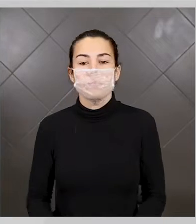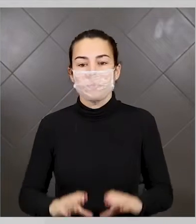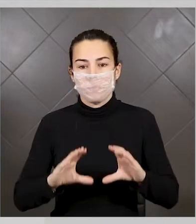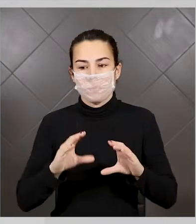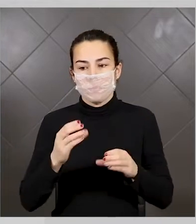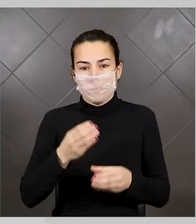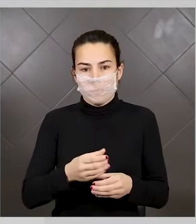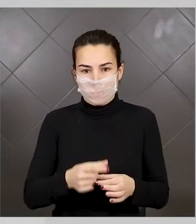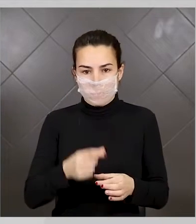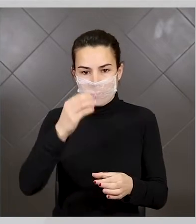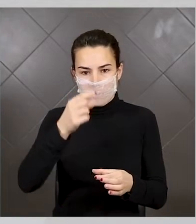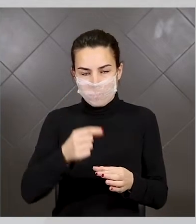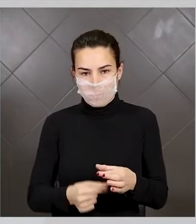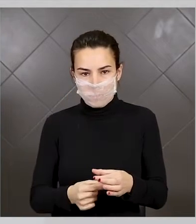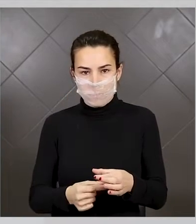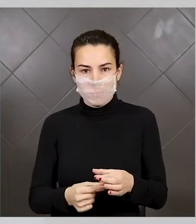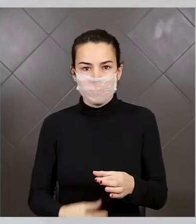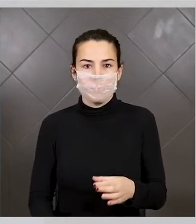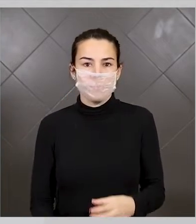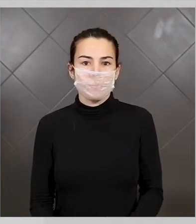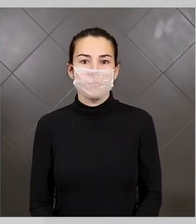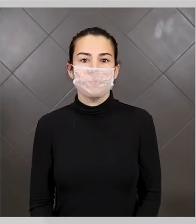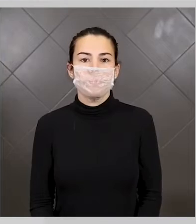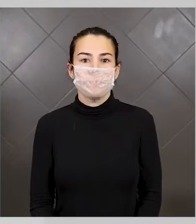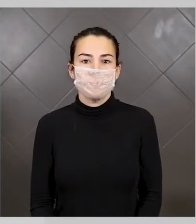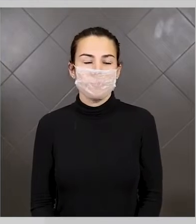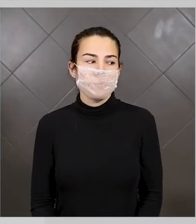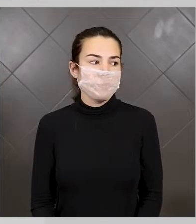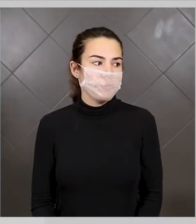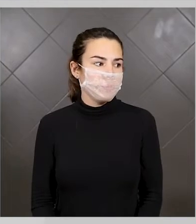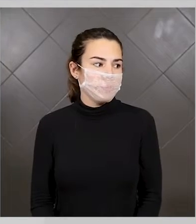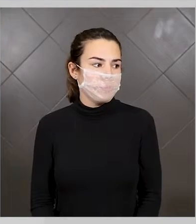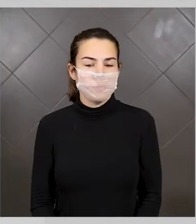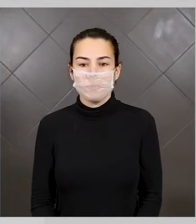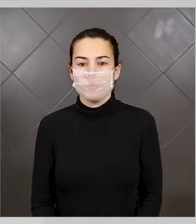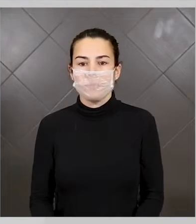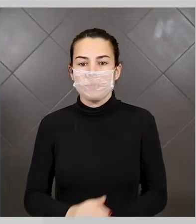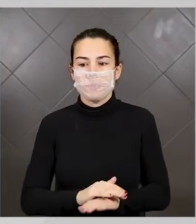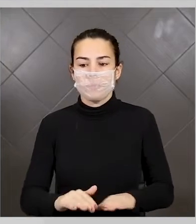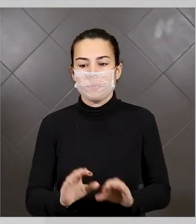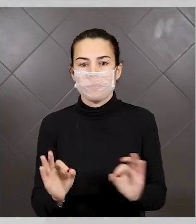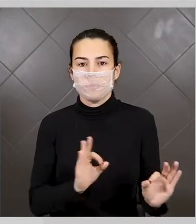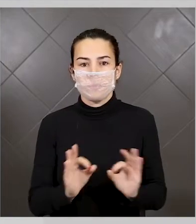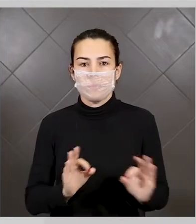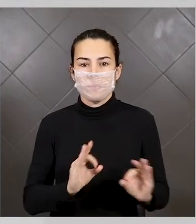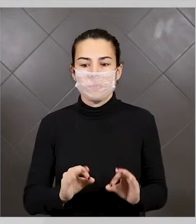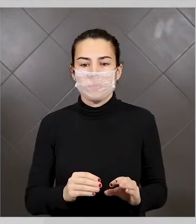motllo i ja preparam per al muntatge, que li donarem un cop de nevera.